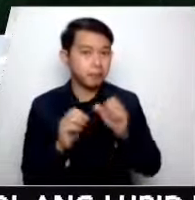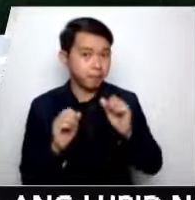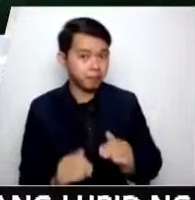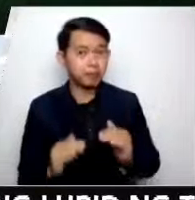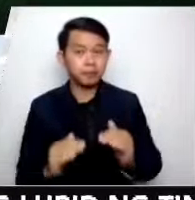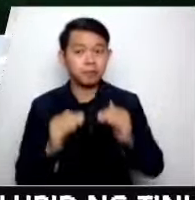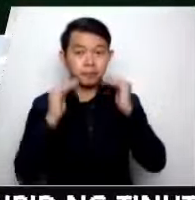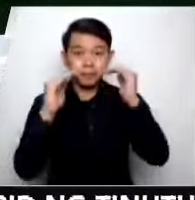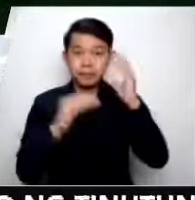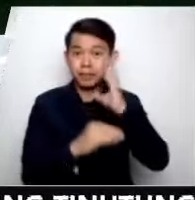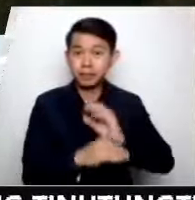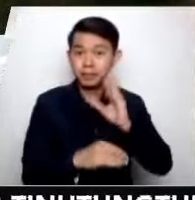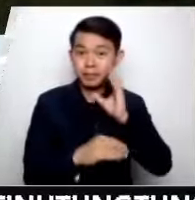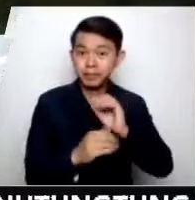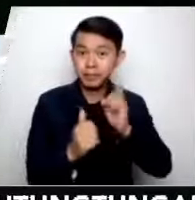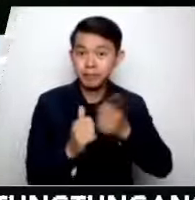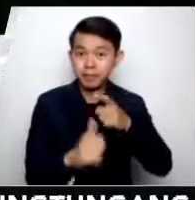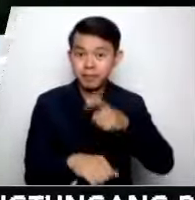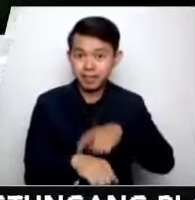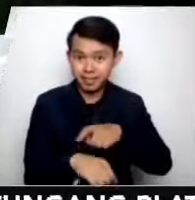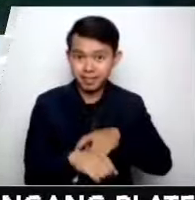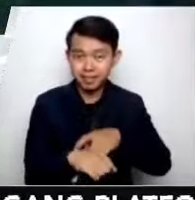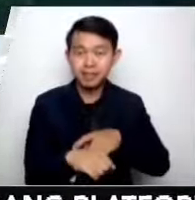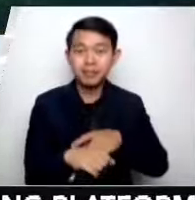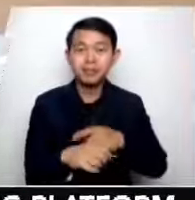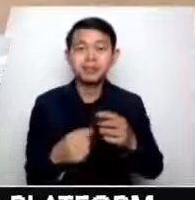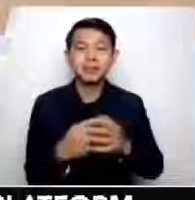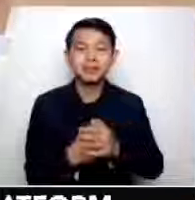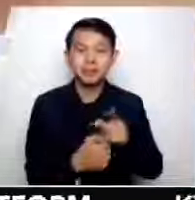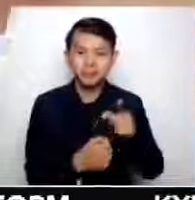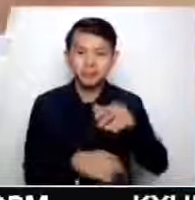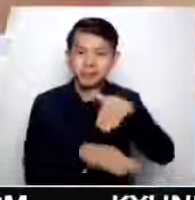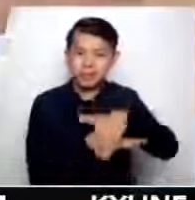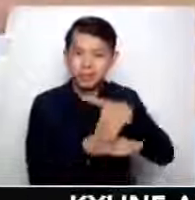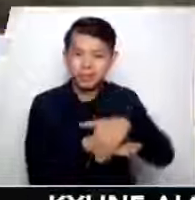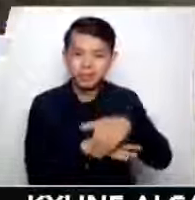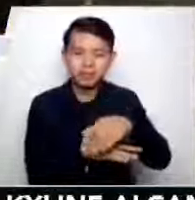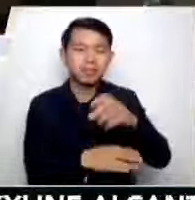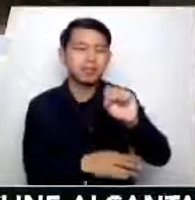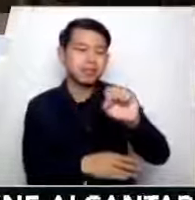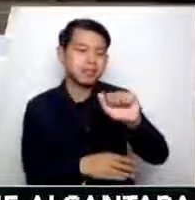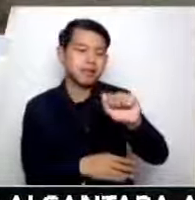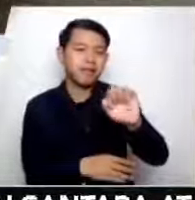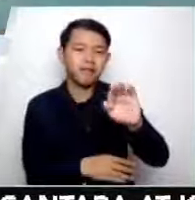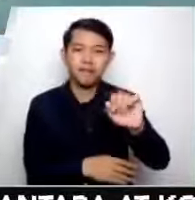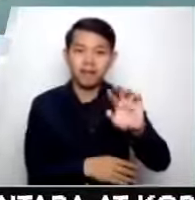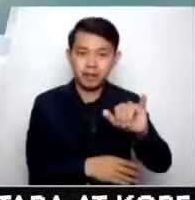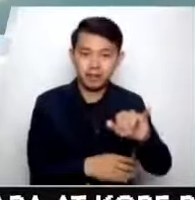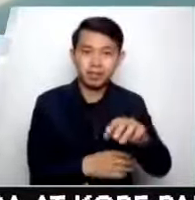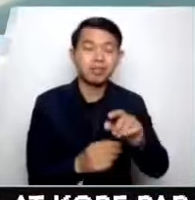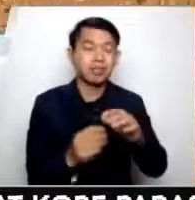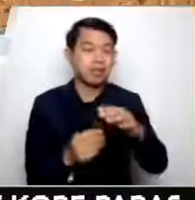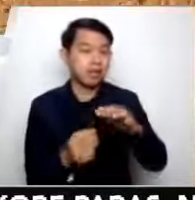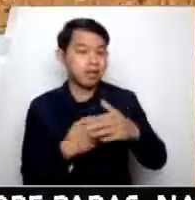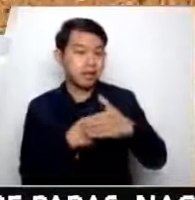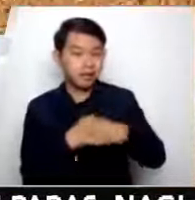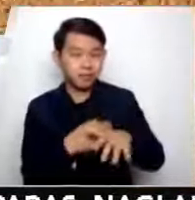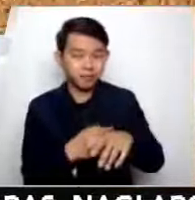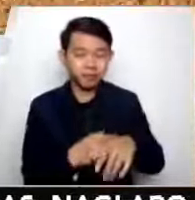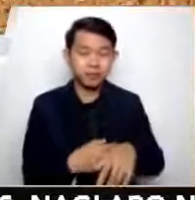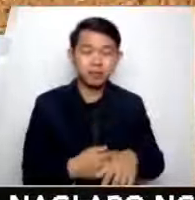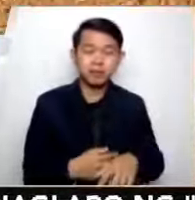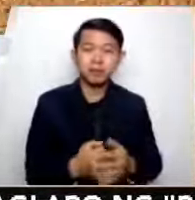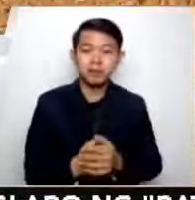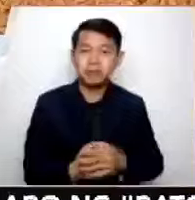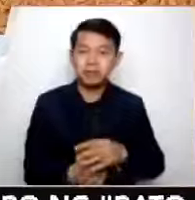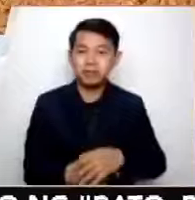kauna-unahang nocturnal zoo sa mundo, ang night safari. Pagkatapos mabusog ang mga mata, busugin ang tiyan sa mga pagkaing